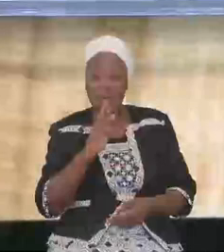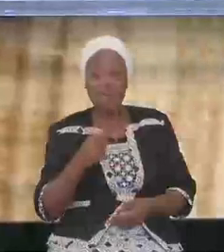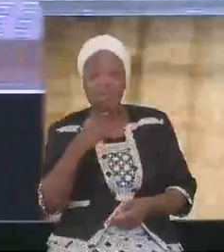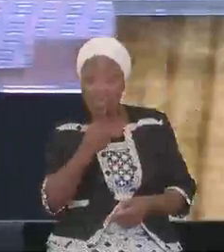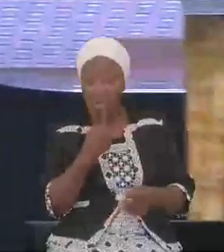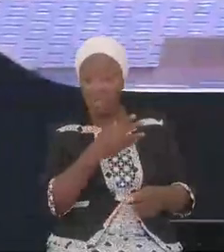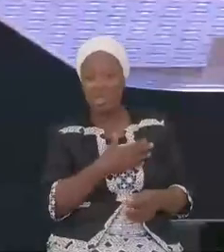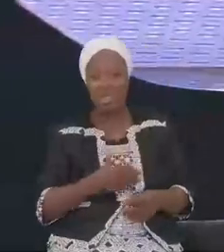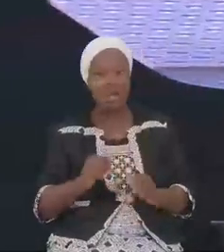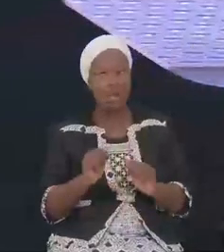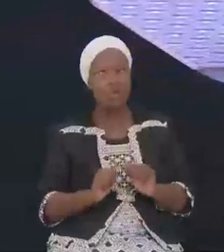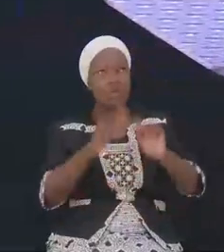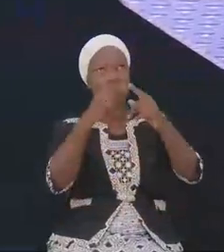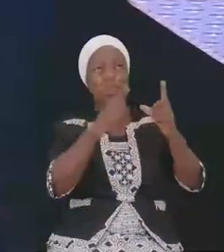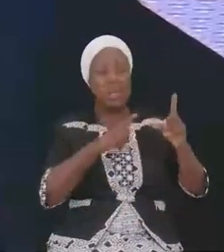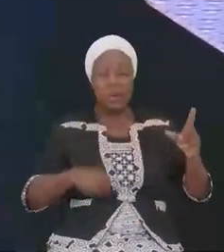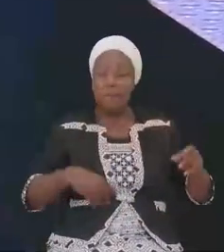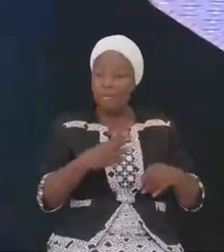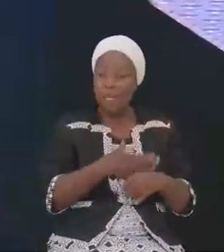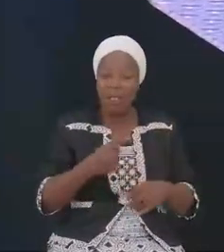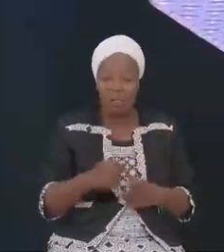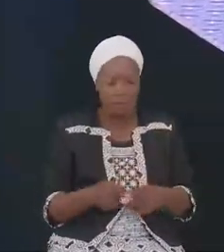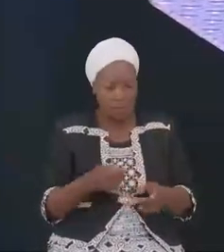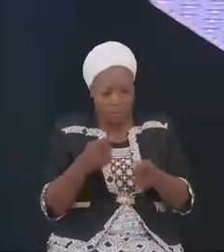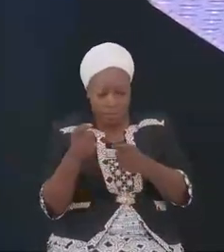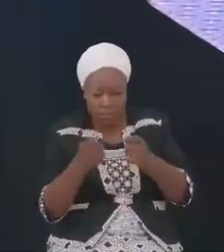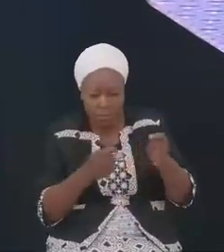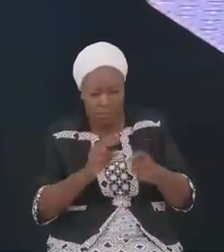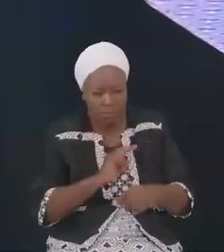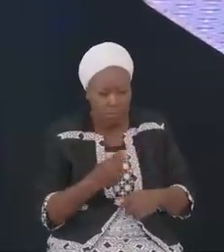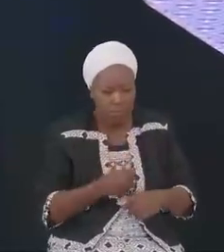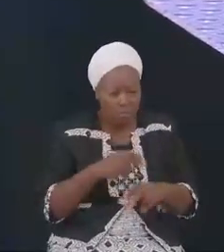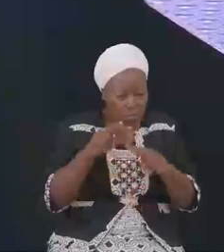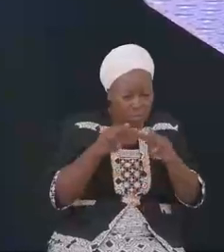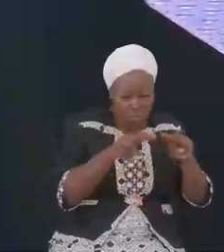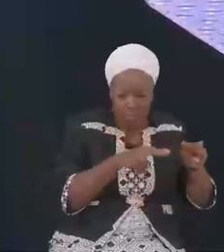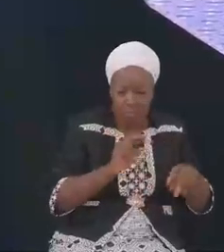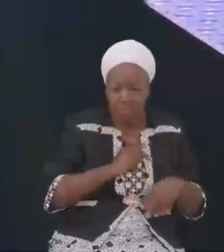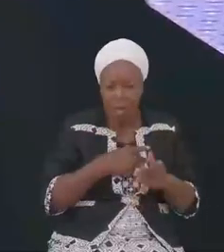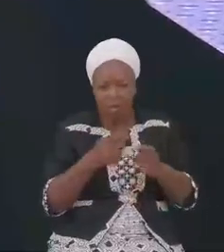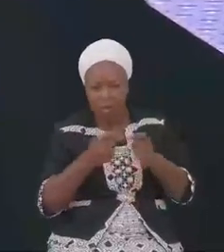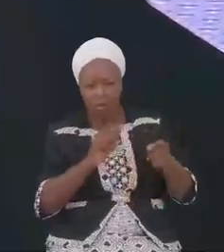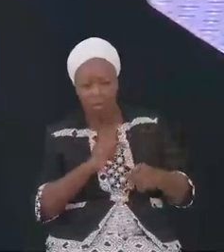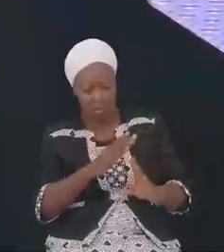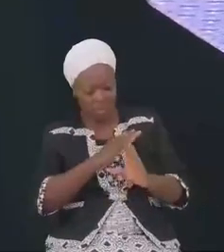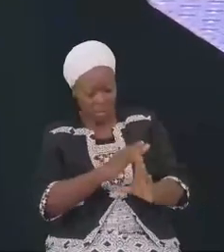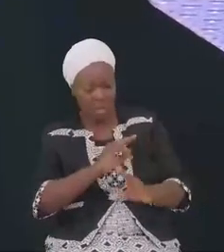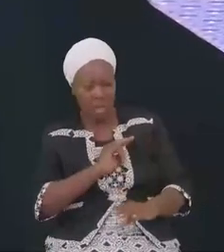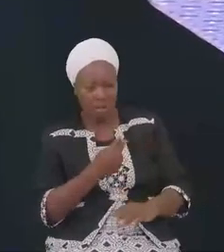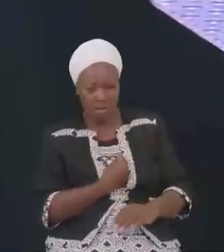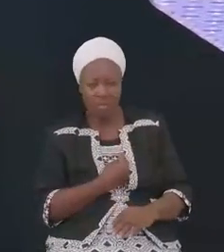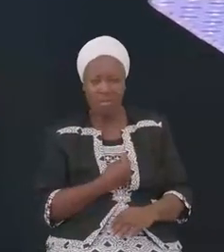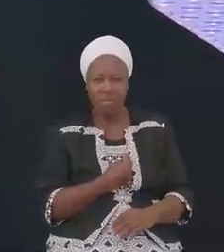Seigneur et comment on agira avec le Seigneur. Il nous surveille, il nous modère, il nous contrôle, il nous empêche, il nous